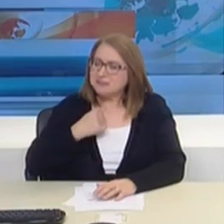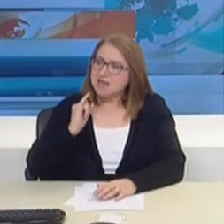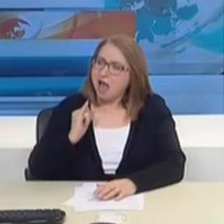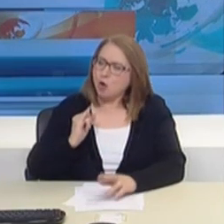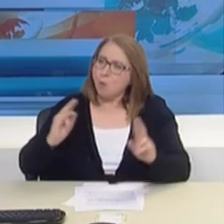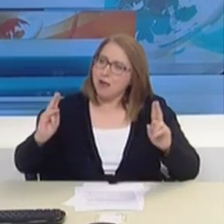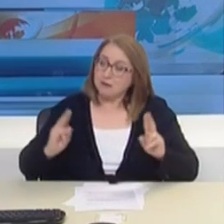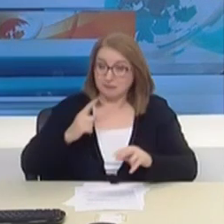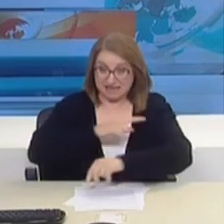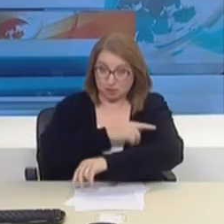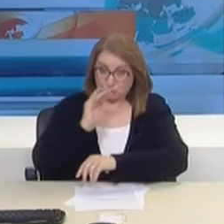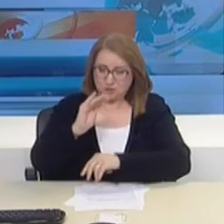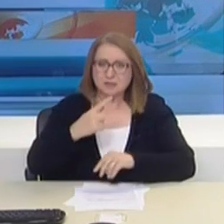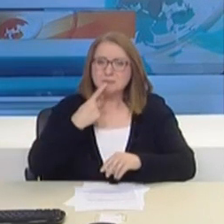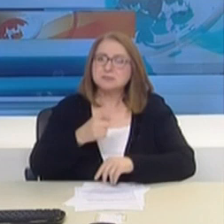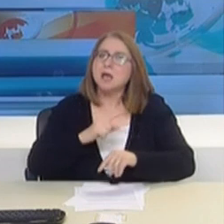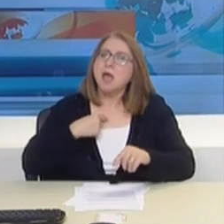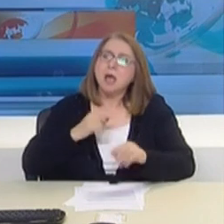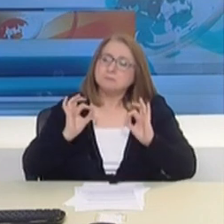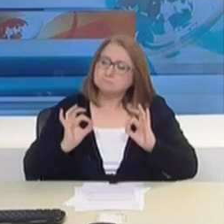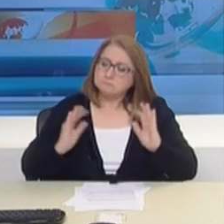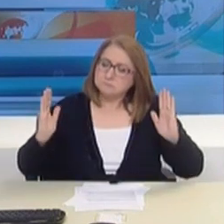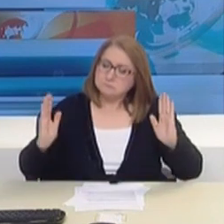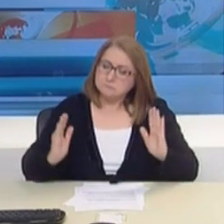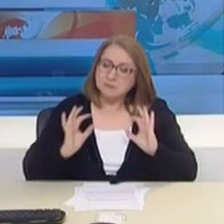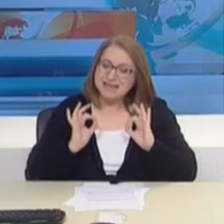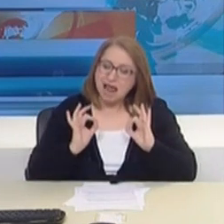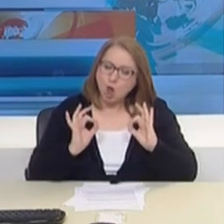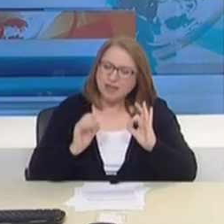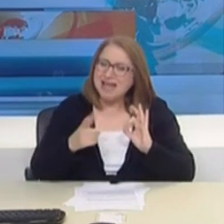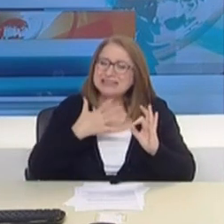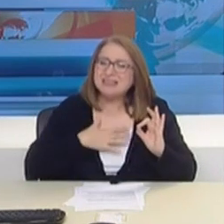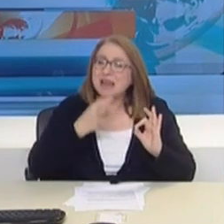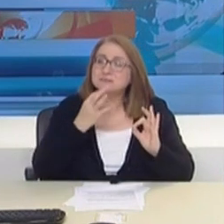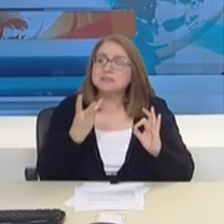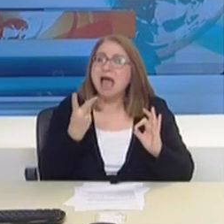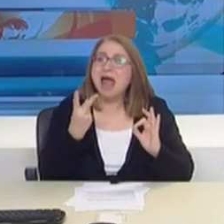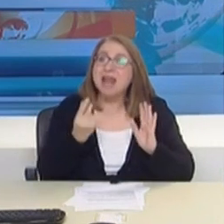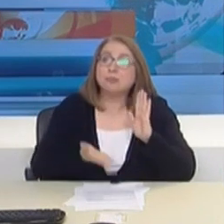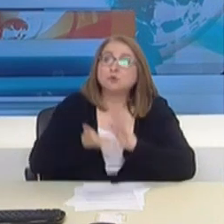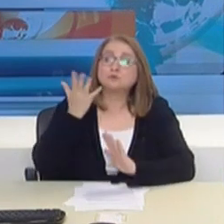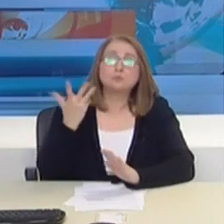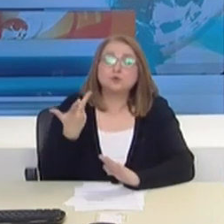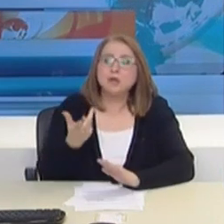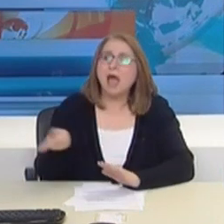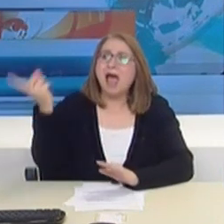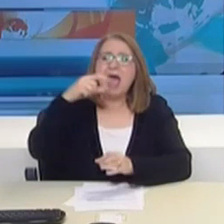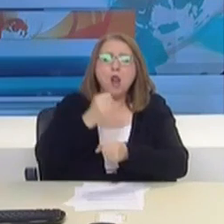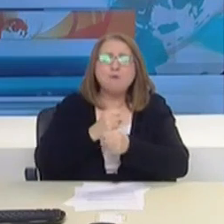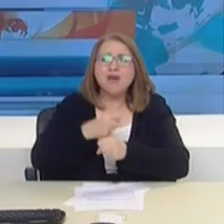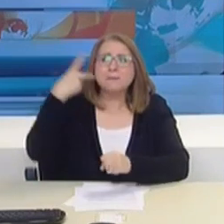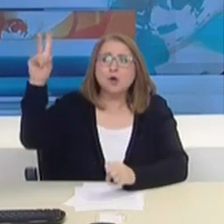Επίσης, το ιαπωνικό αντιγρυπτικό φάρμακο με τη δραστική ουσία Φαβιπιραβίρ που δοκίμασαν στην Κίνα, το έχουμε πάρει για δοκιμή στην